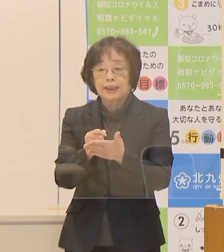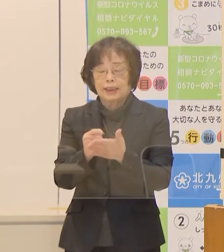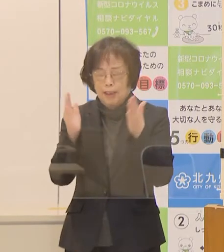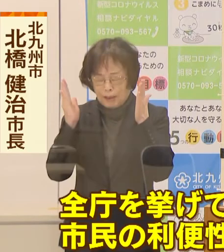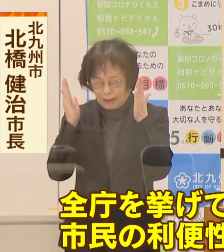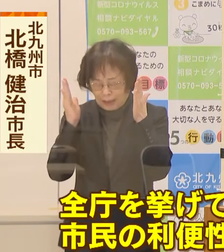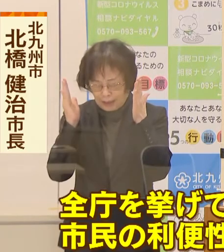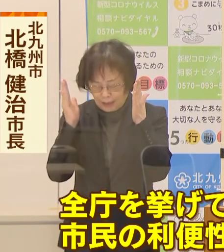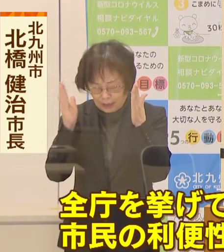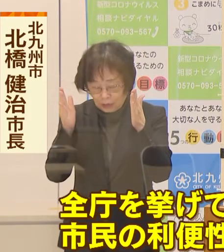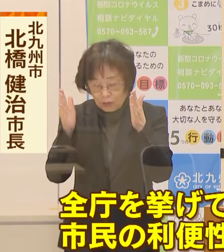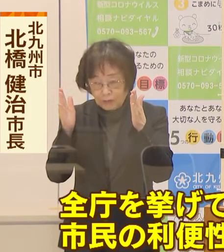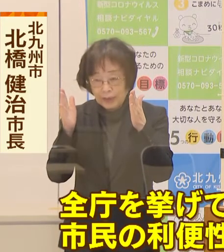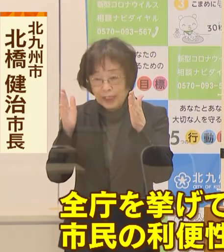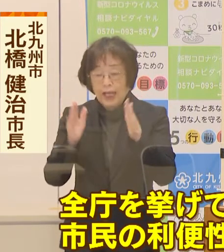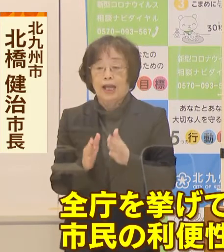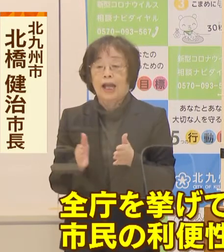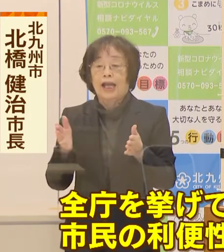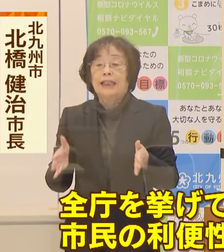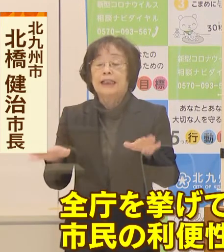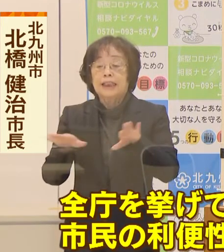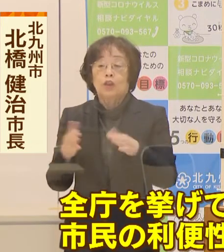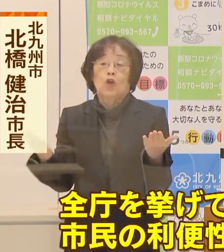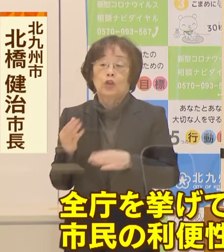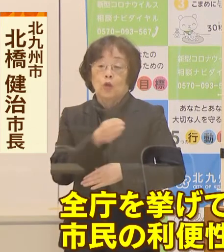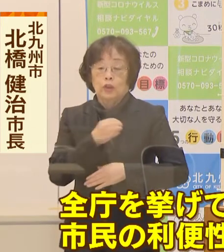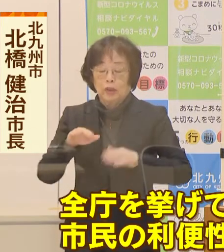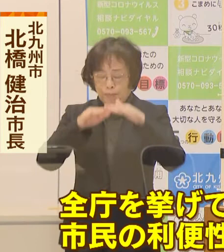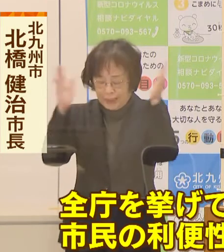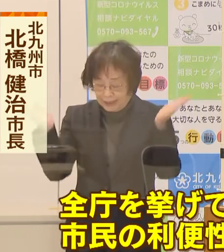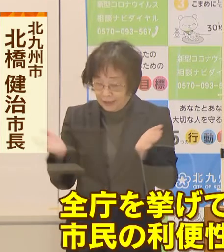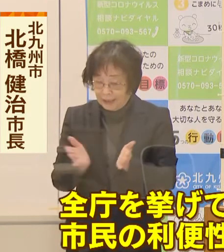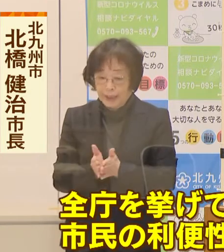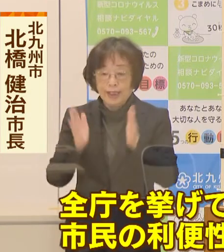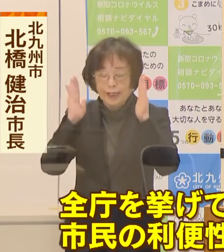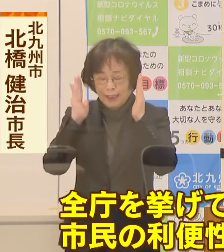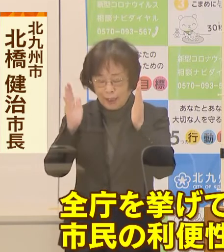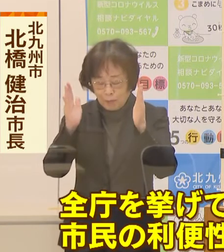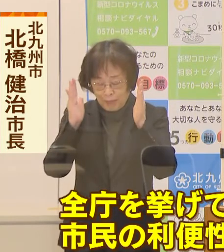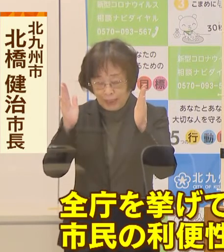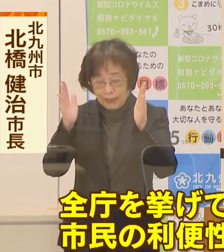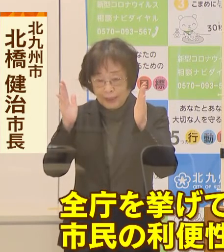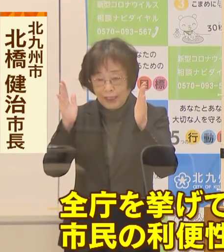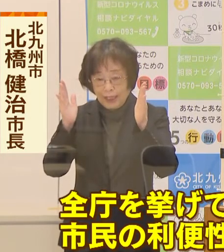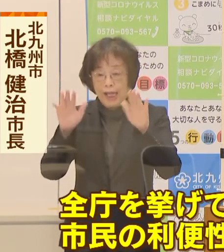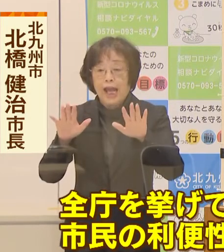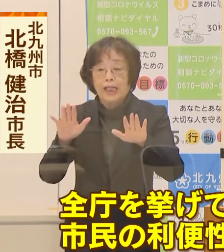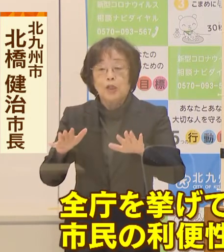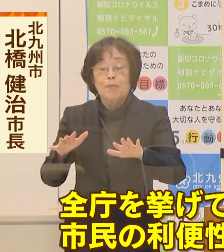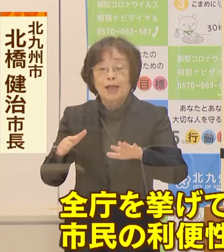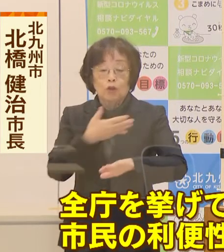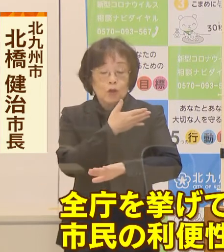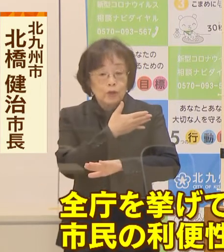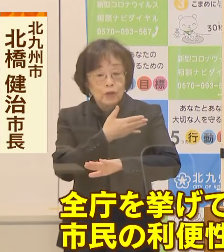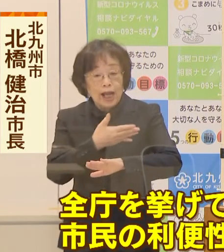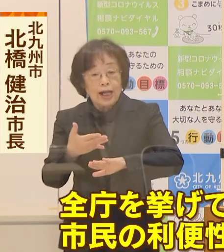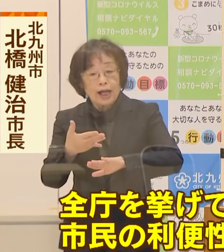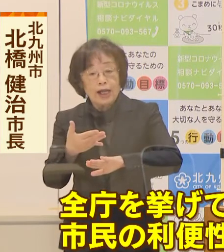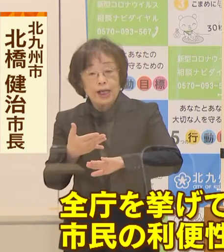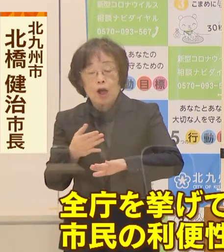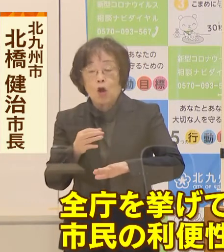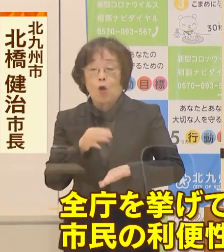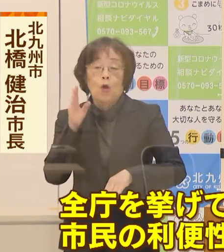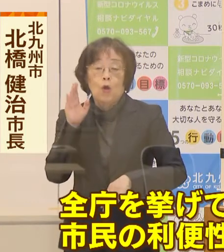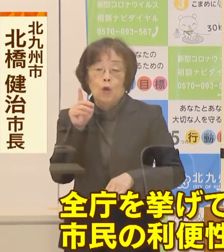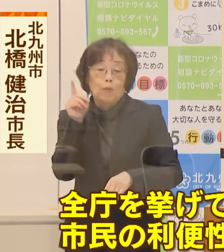全庁を挙げてですね、この IT 化、この DX という流れにうまく乗ってですね、市民